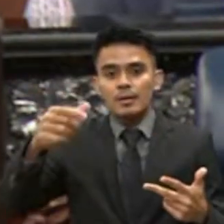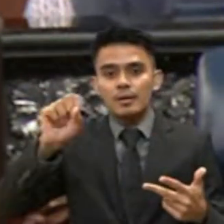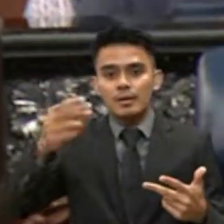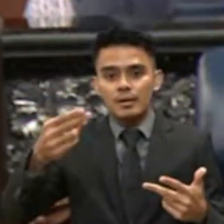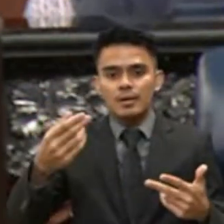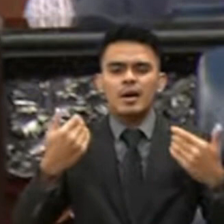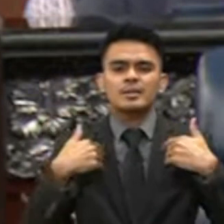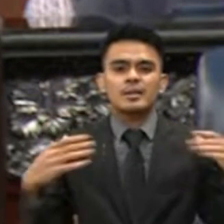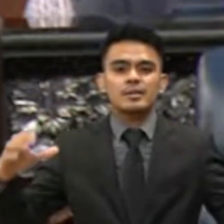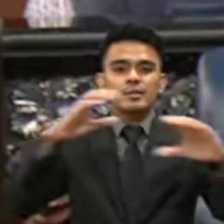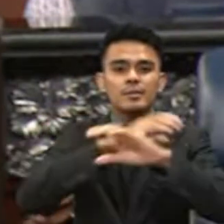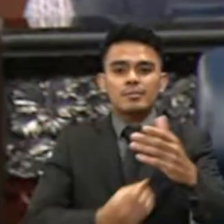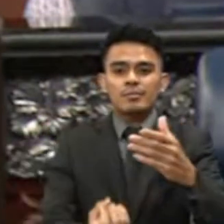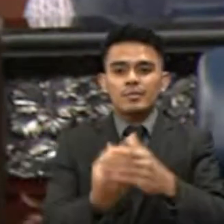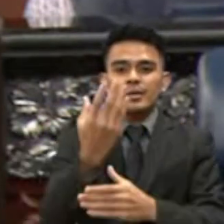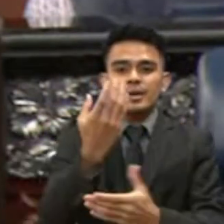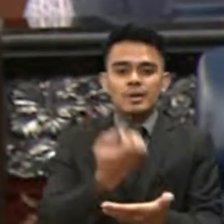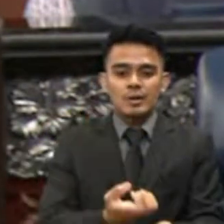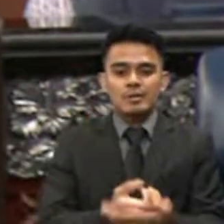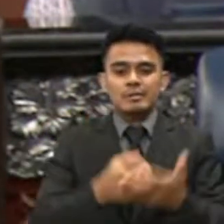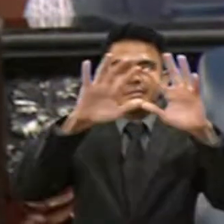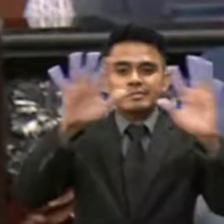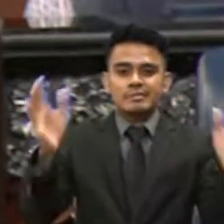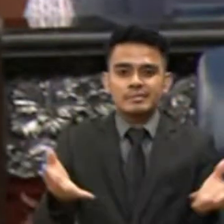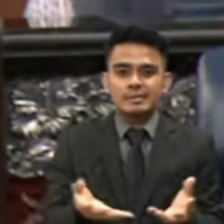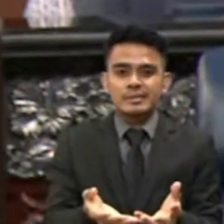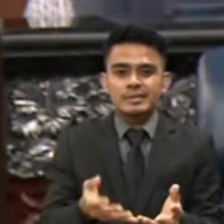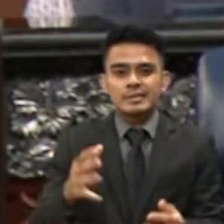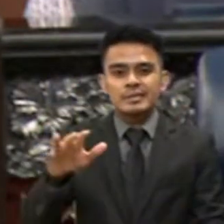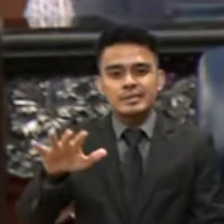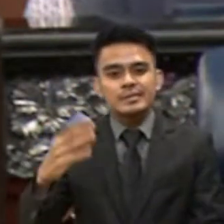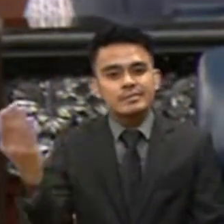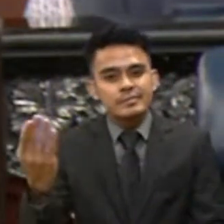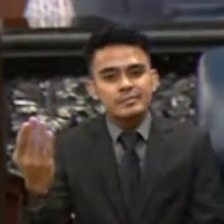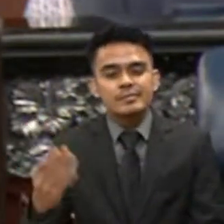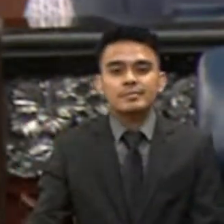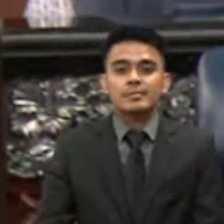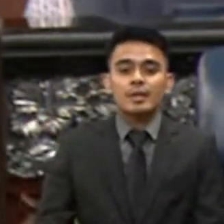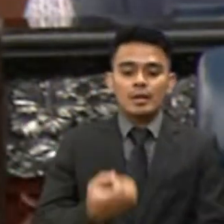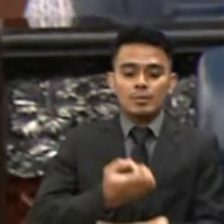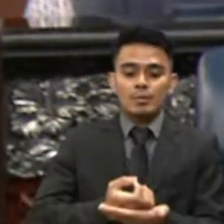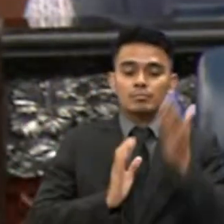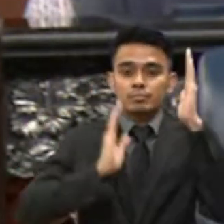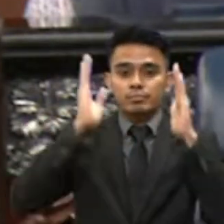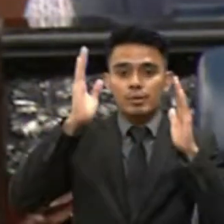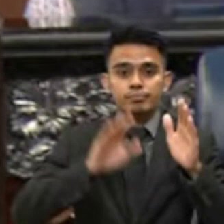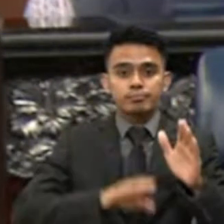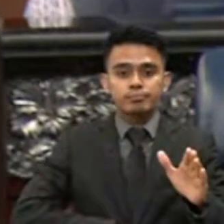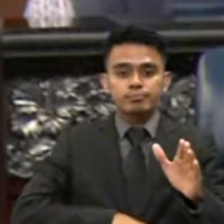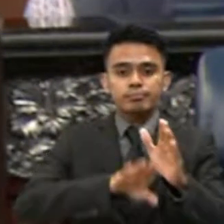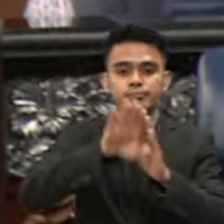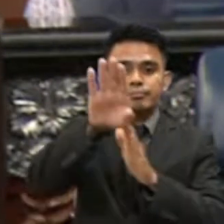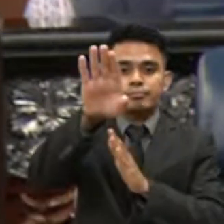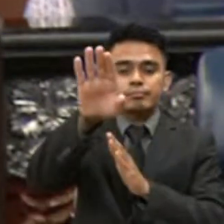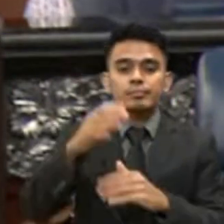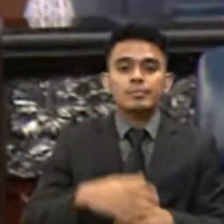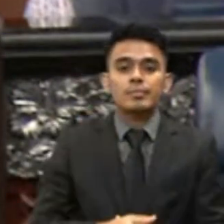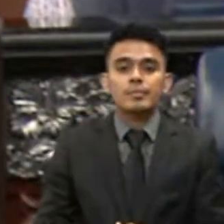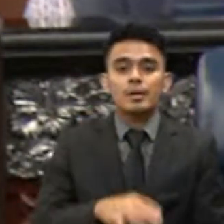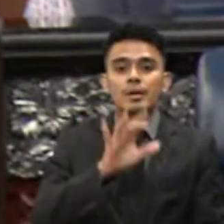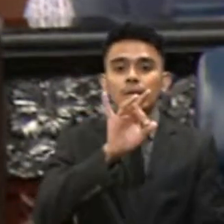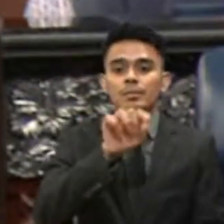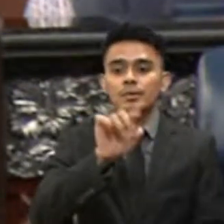ke depan dengan cabai dan pertumbuhan ekonomi global yang menyederhanakan ekonomi Malaysia terus berkembang sebanyak